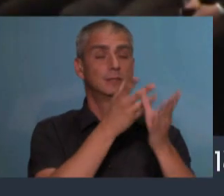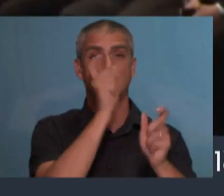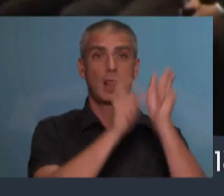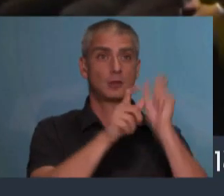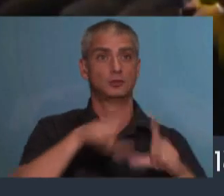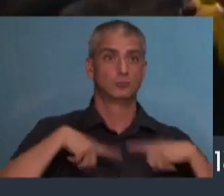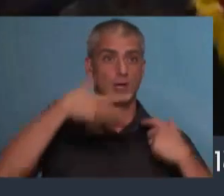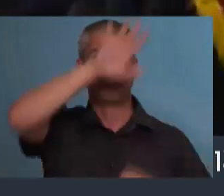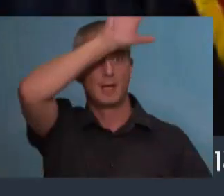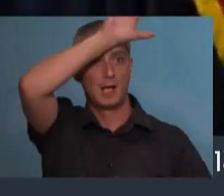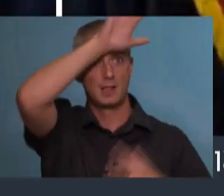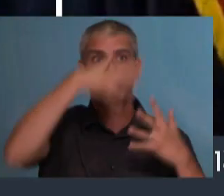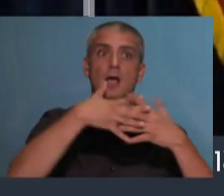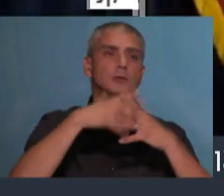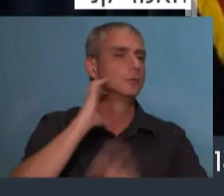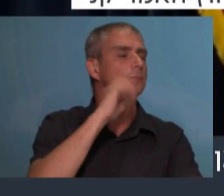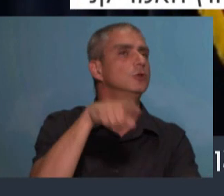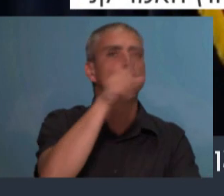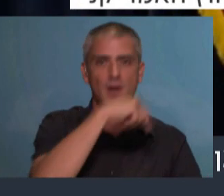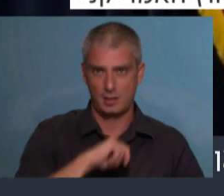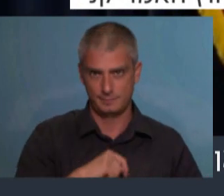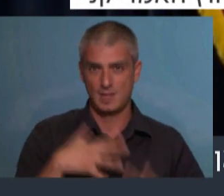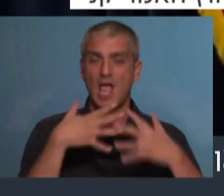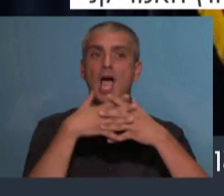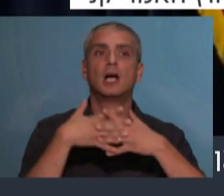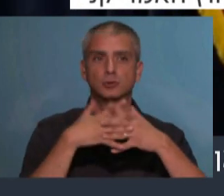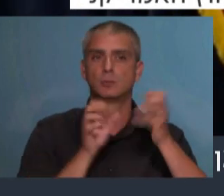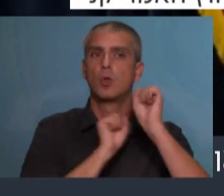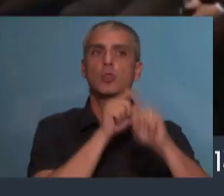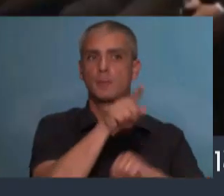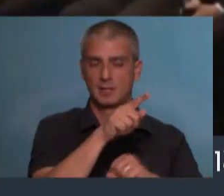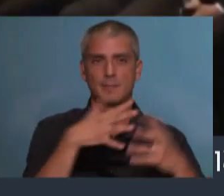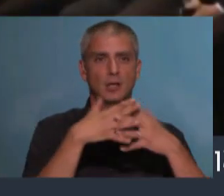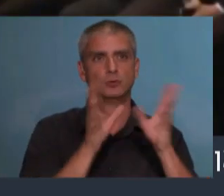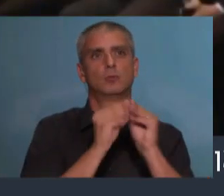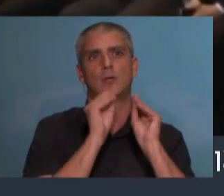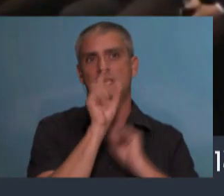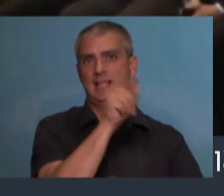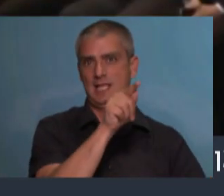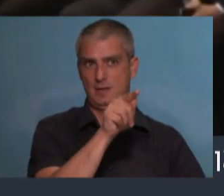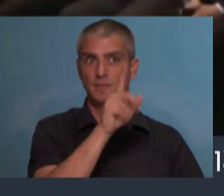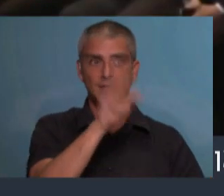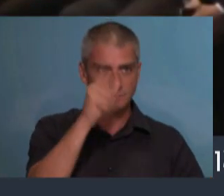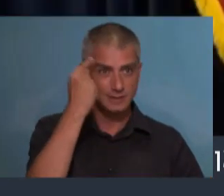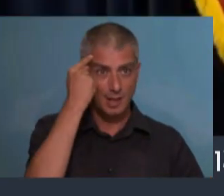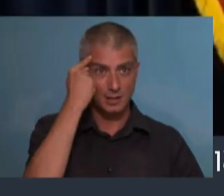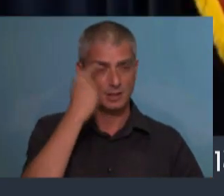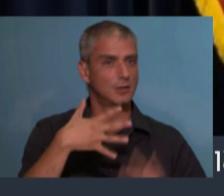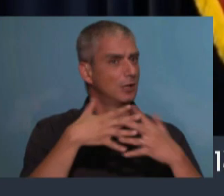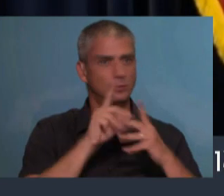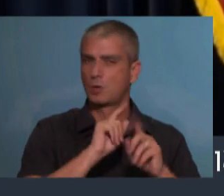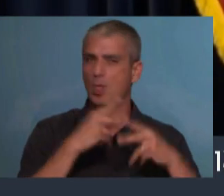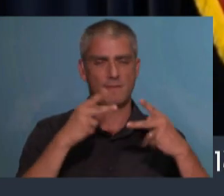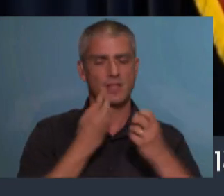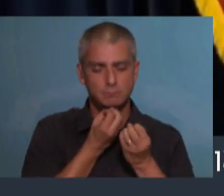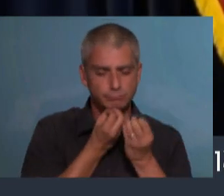Iran. The United States hears you. The United States supports you. The United States is with you. And you should know that the United States is not afraid to spread our